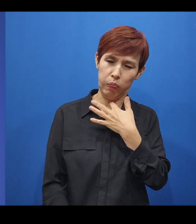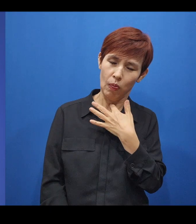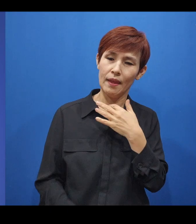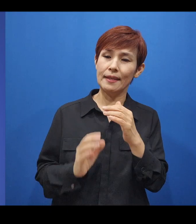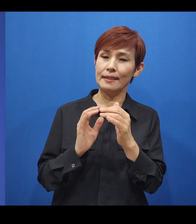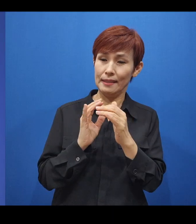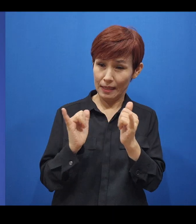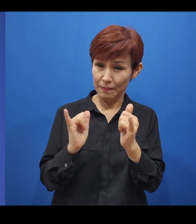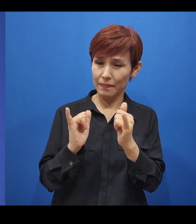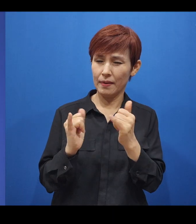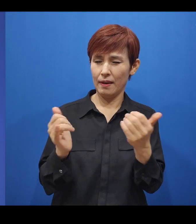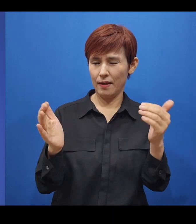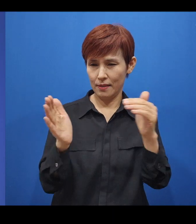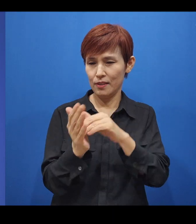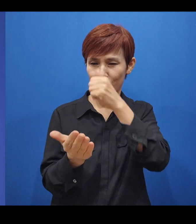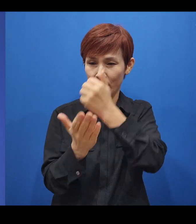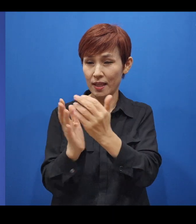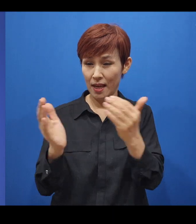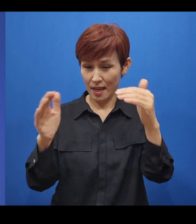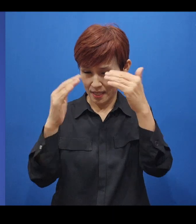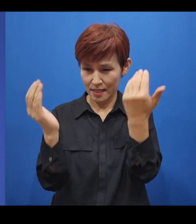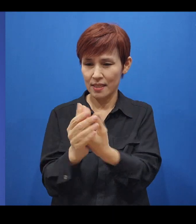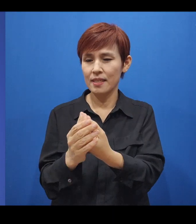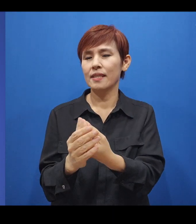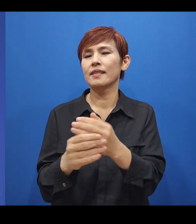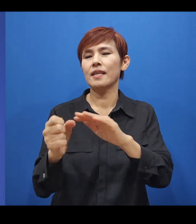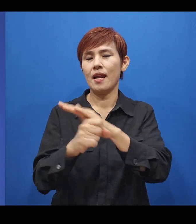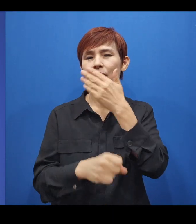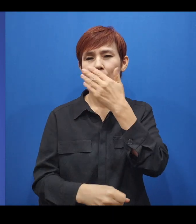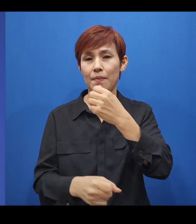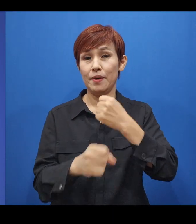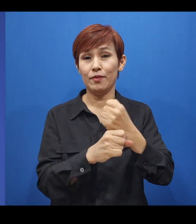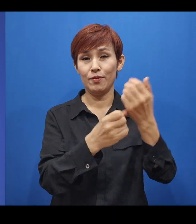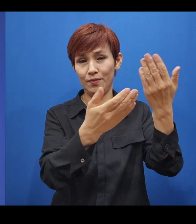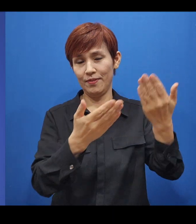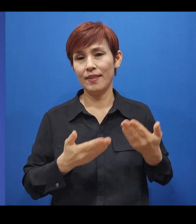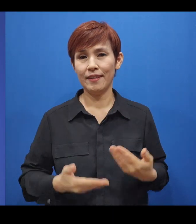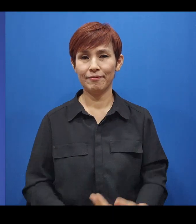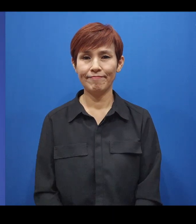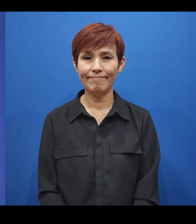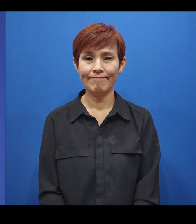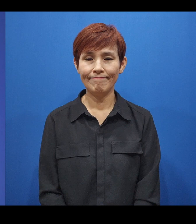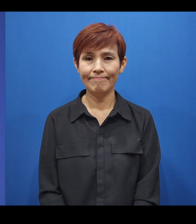같은 죄인들까지도 사랑할 수 있게 된다는 겁니다.